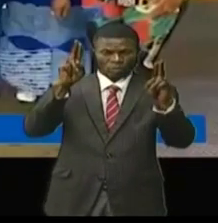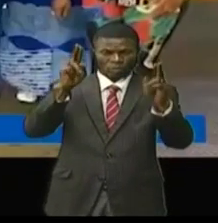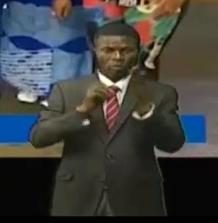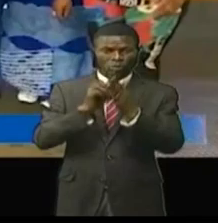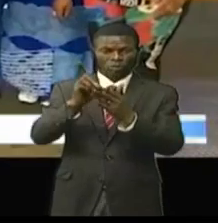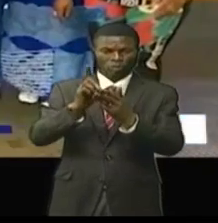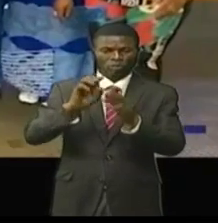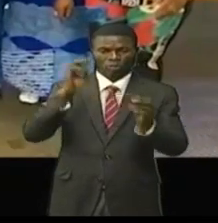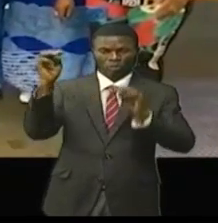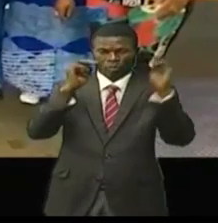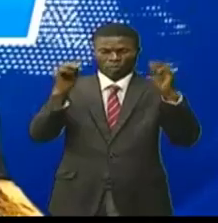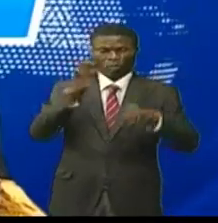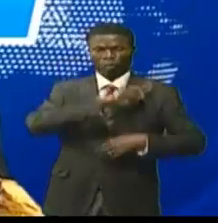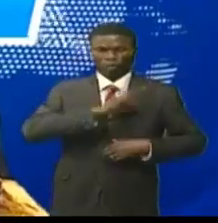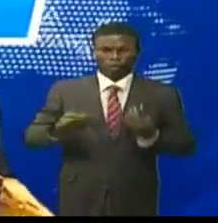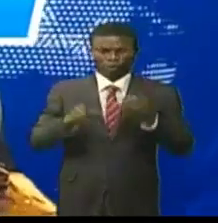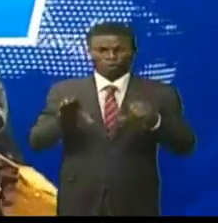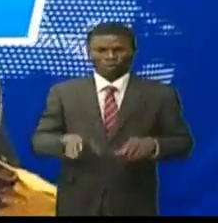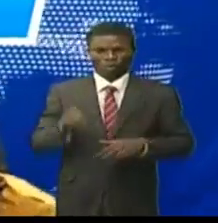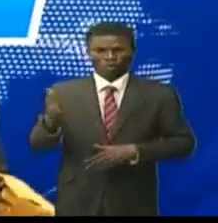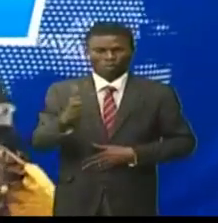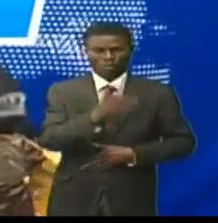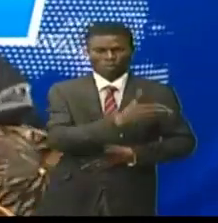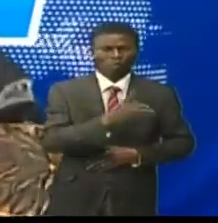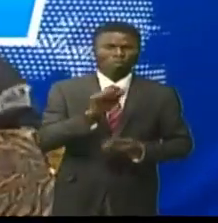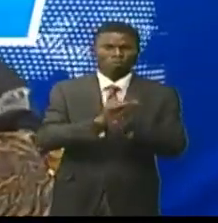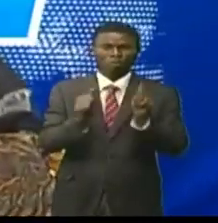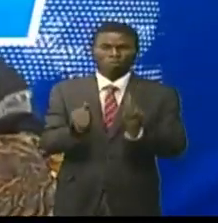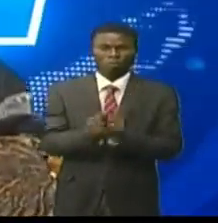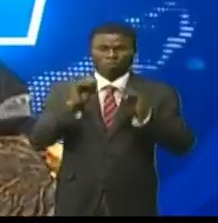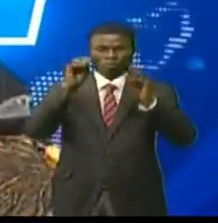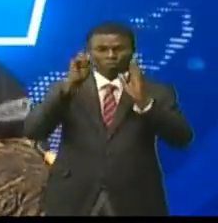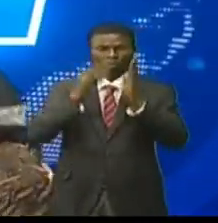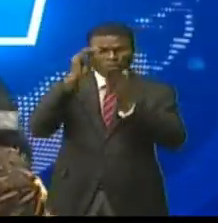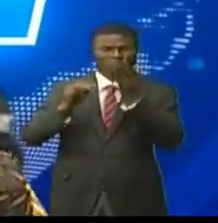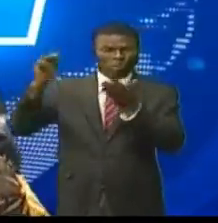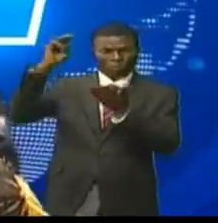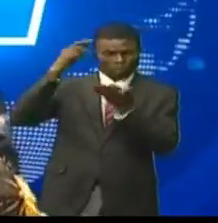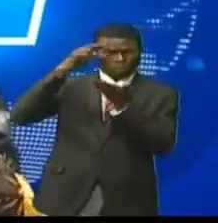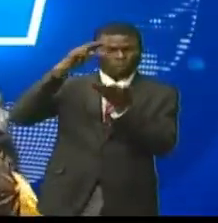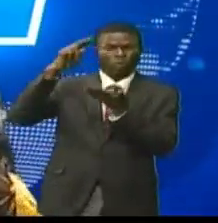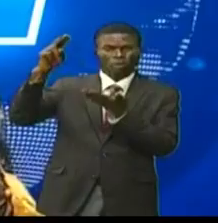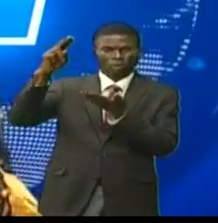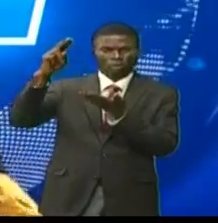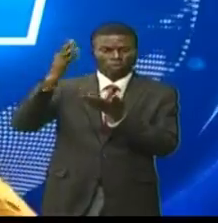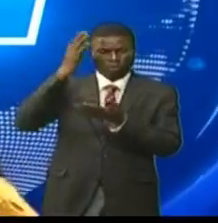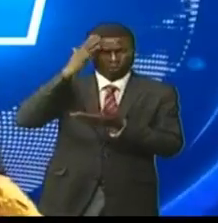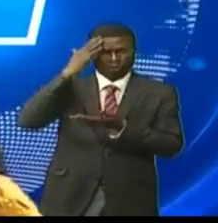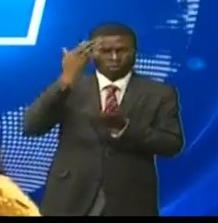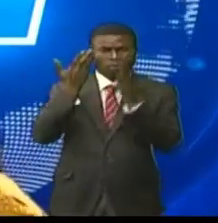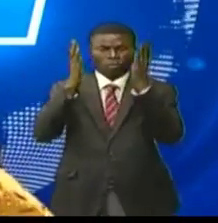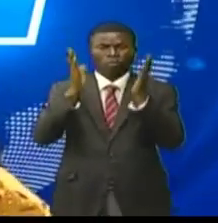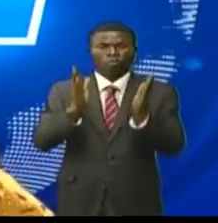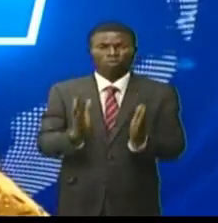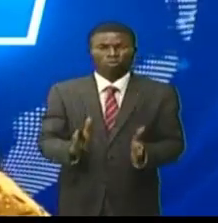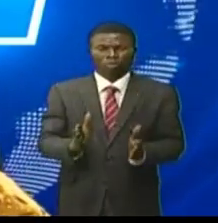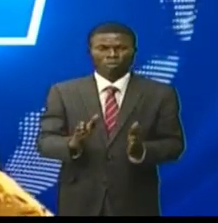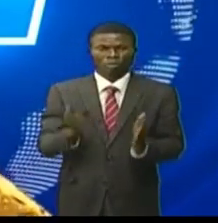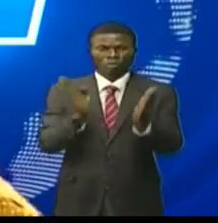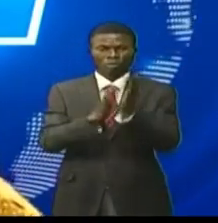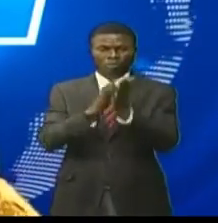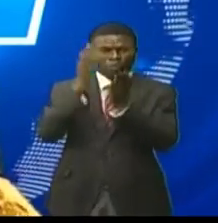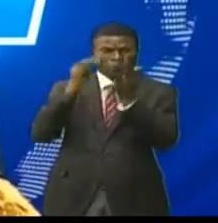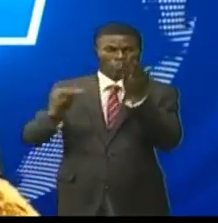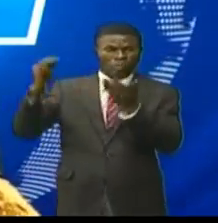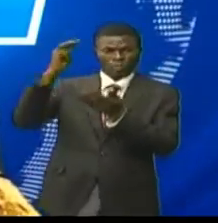d'une classe moyenne en RDC. Au chapitre de l'enseignement supérieur et universitaire, sachez que les étudiants de l'Institut